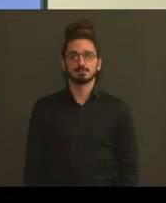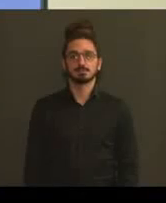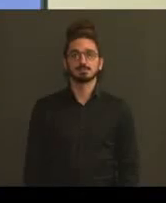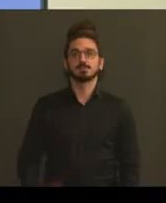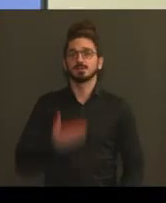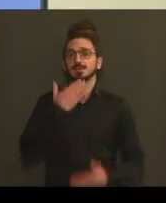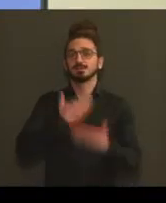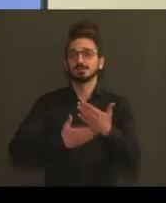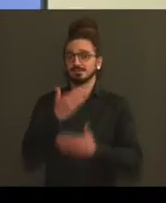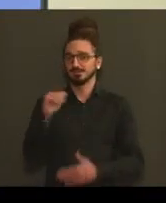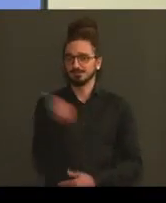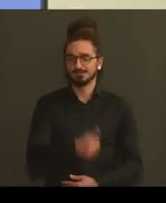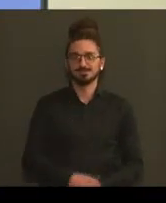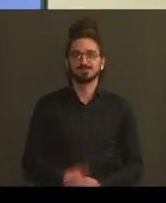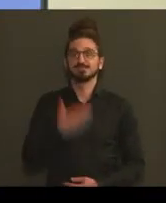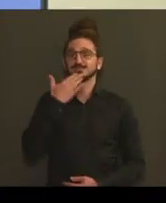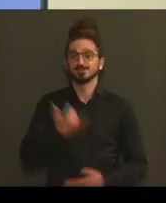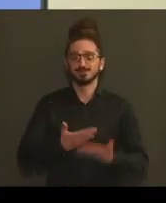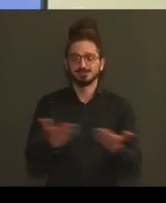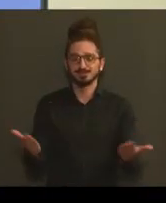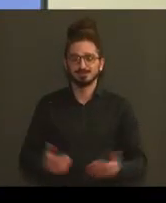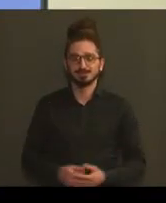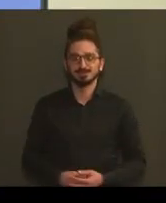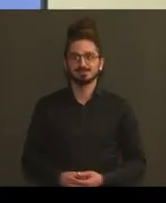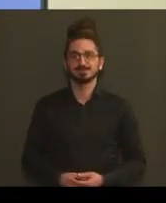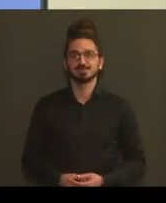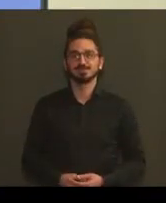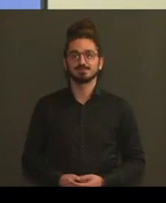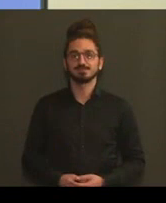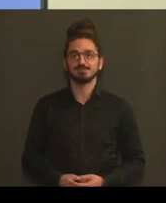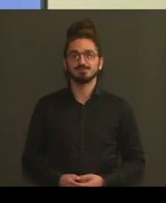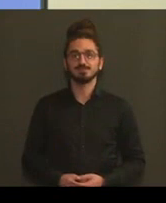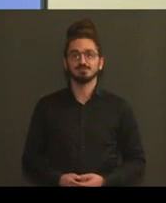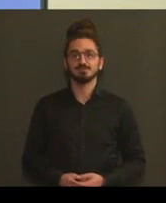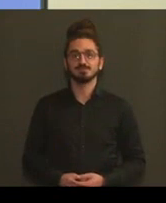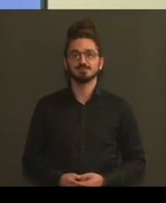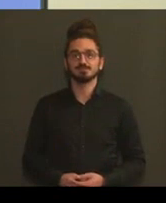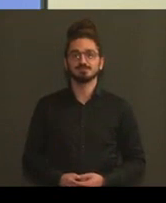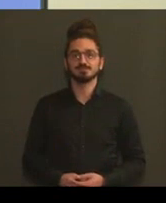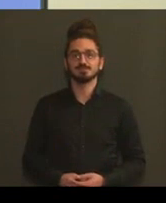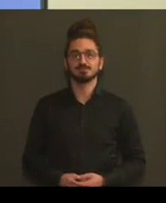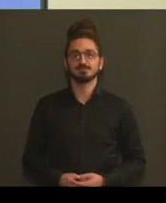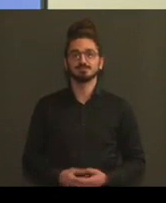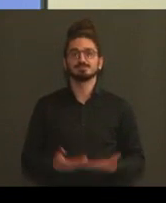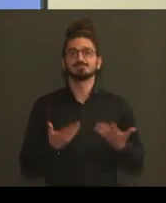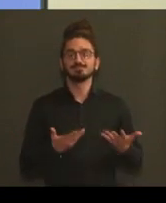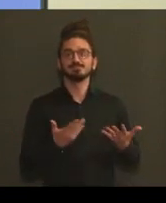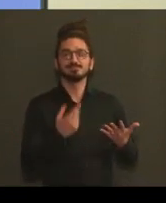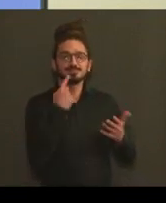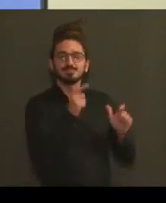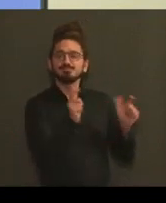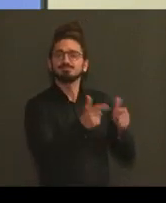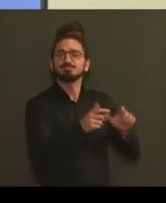Dag iedereen, bonjour à toutes, bonjour à tous. Alors, actuellement, les taux d'infection, les hospitalisations,